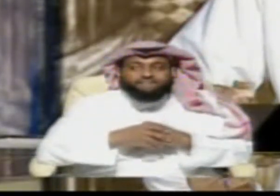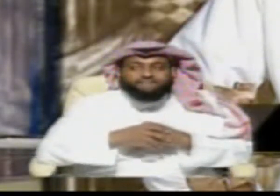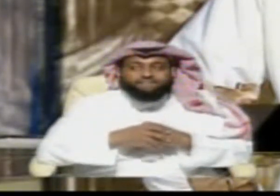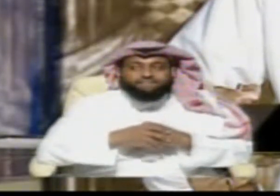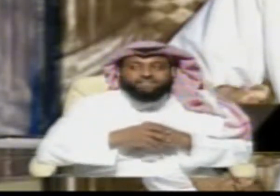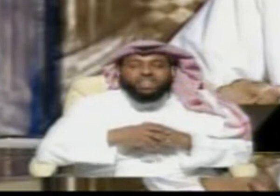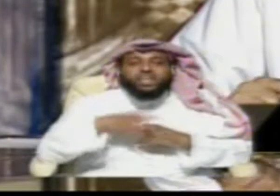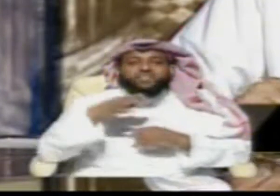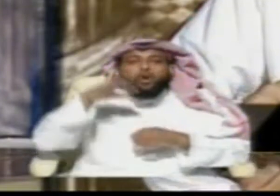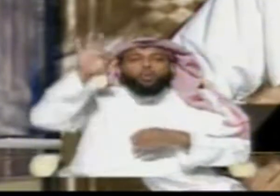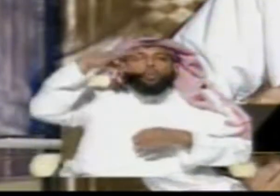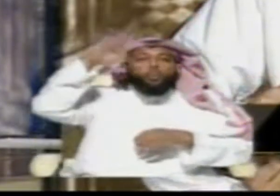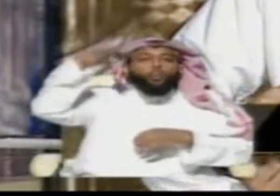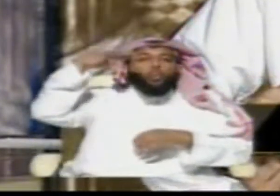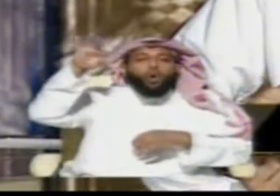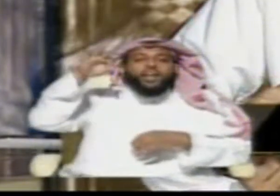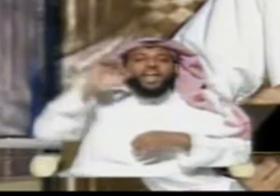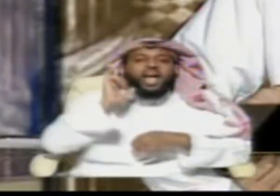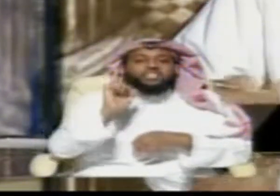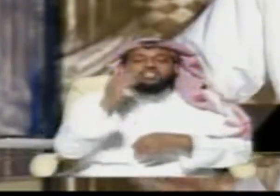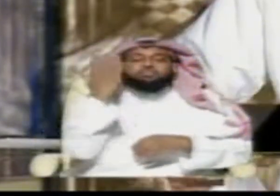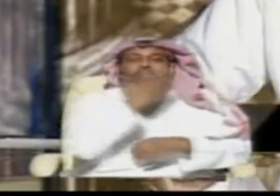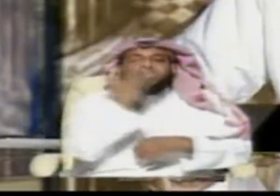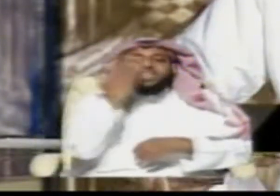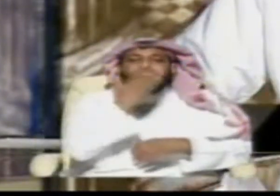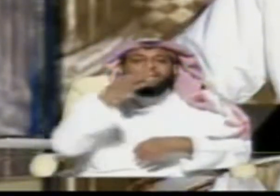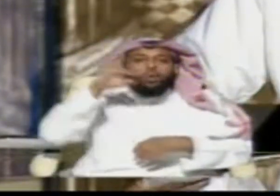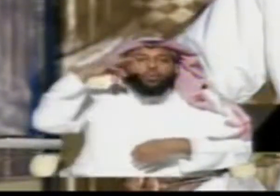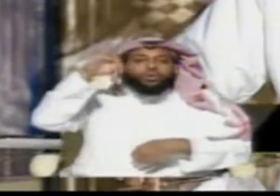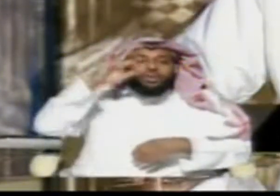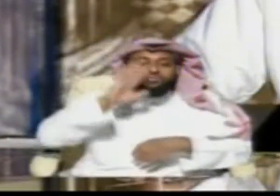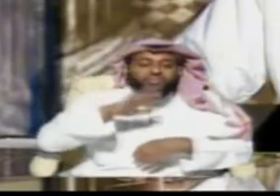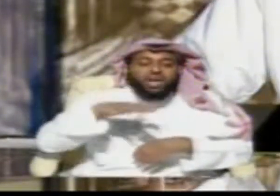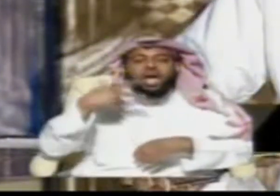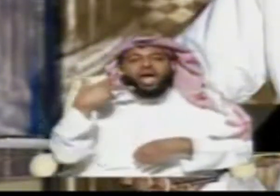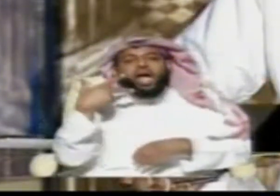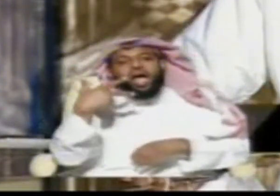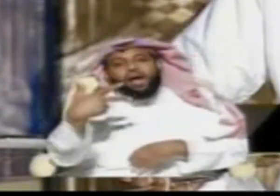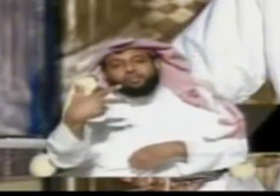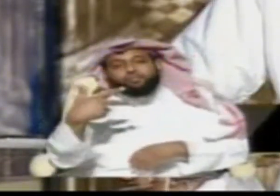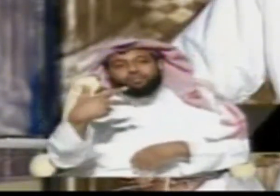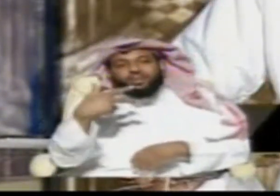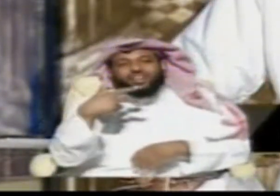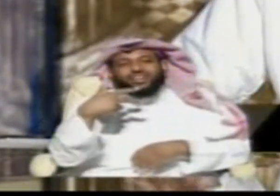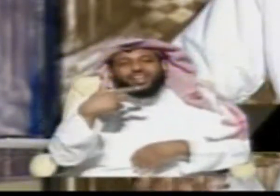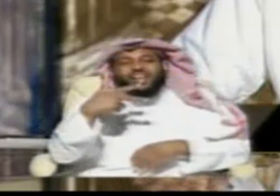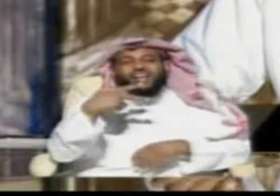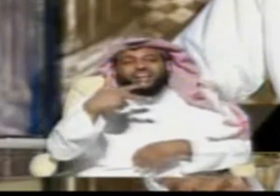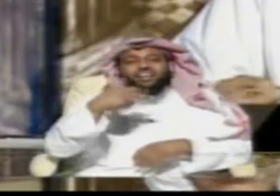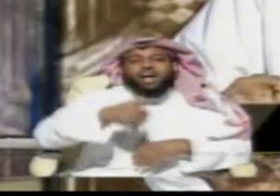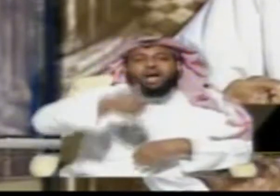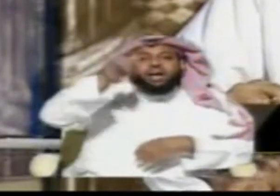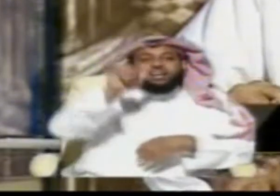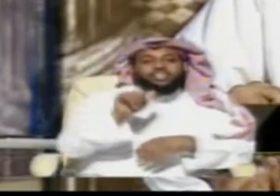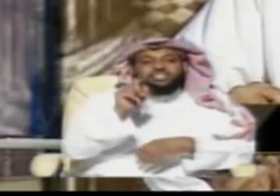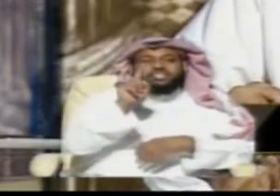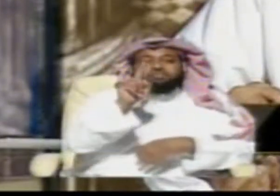ورقة تسجيل الغياب حضور الغياب للطلاب ومن زميلك وضعتها على طاولتك. ثم أتى